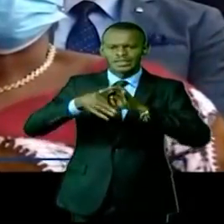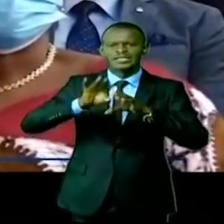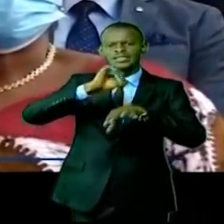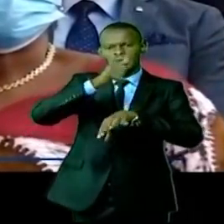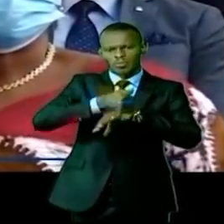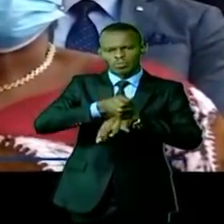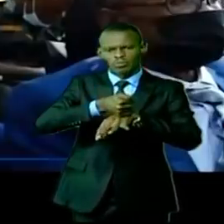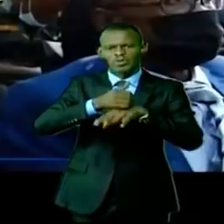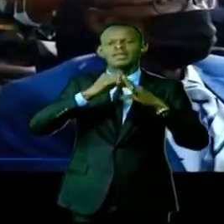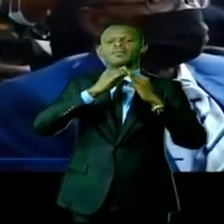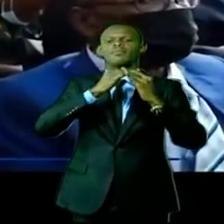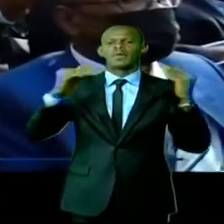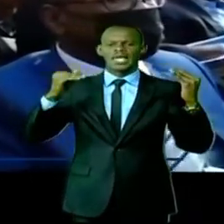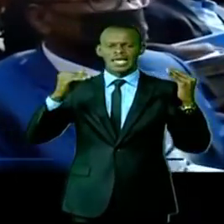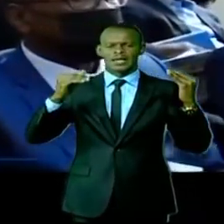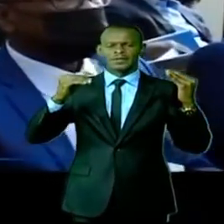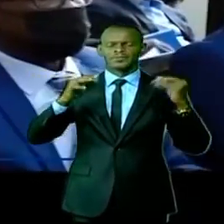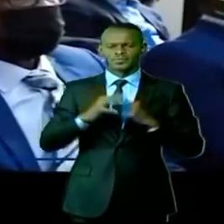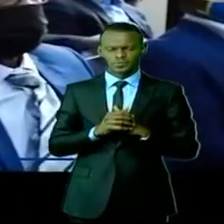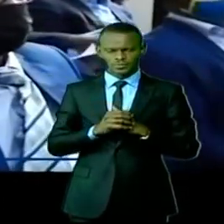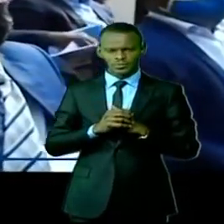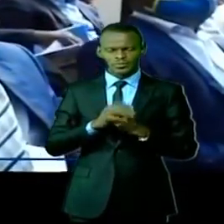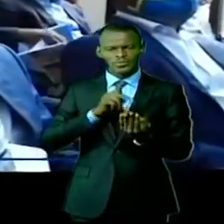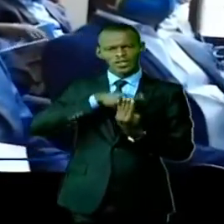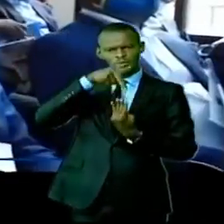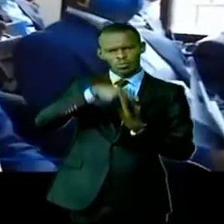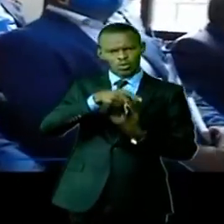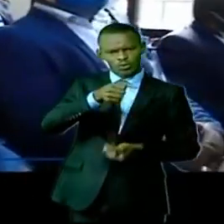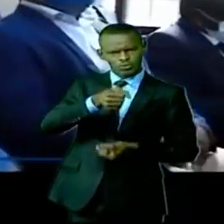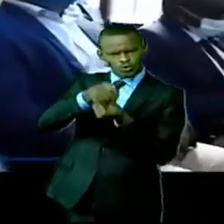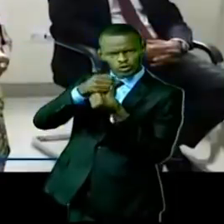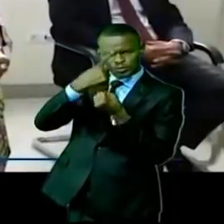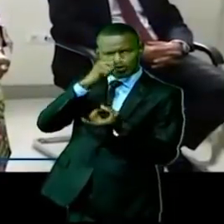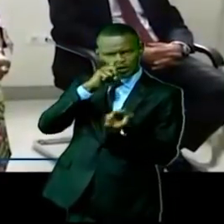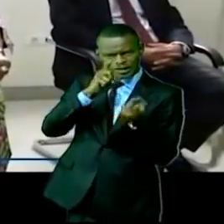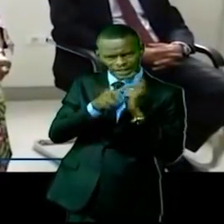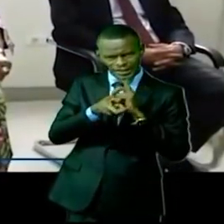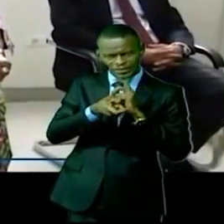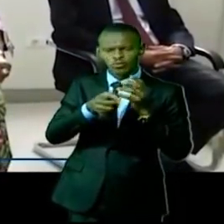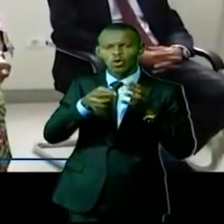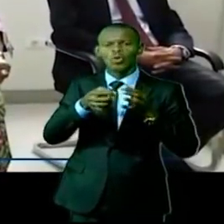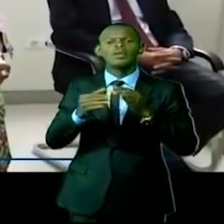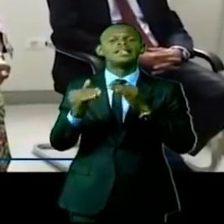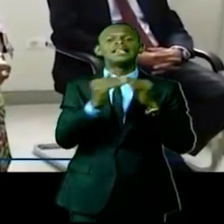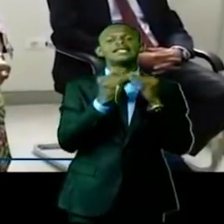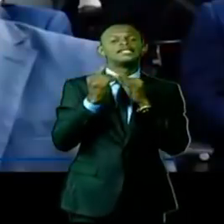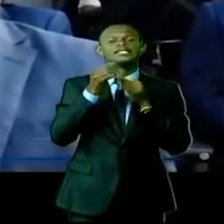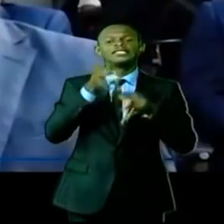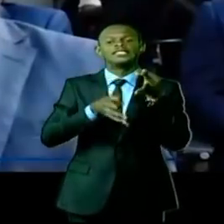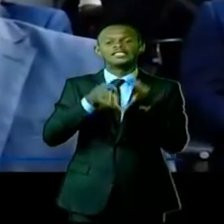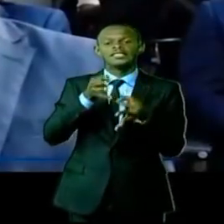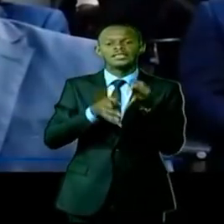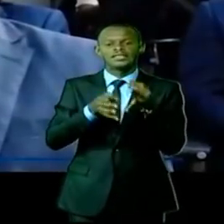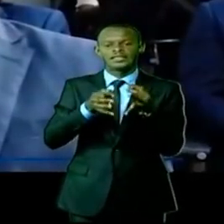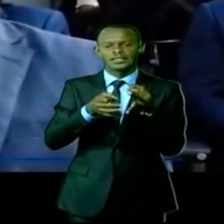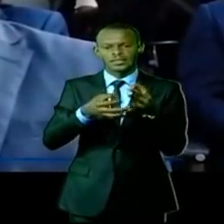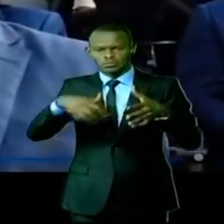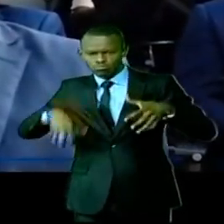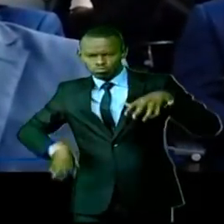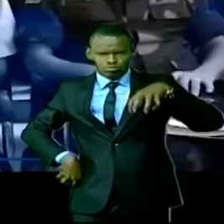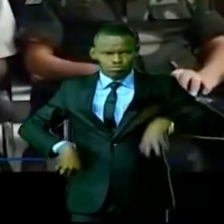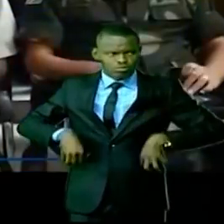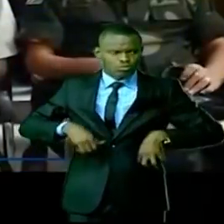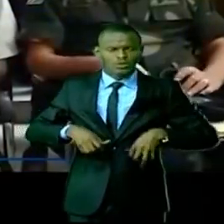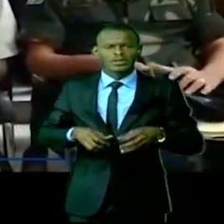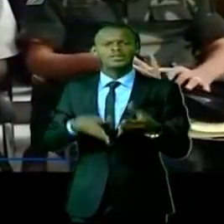du programme conjoint d'appui à la réforme de la justice et des projets de lutte contre la corruption et collecte des données sur la consolidation